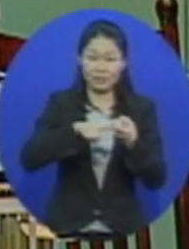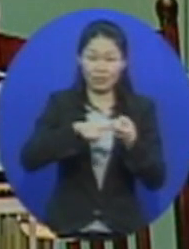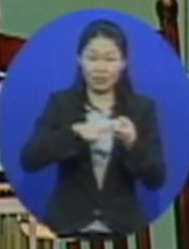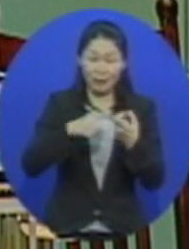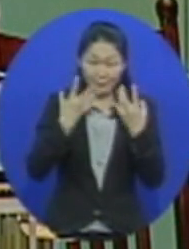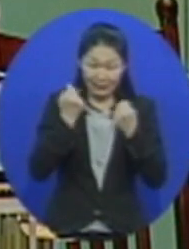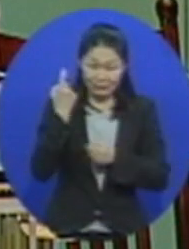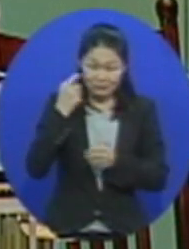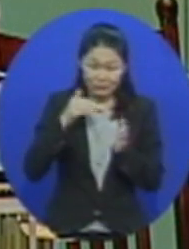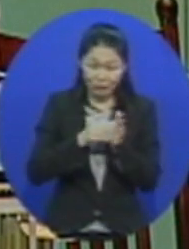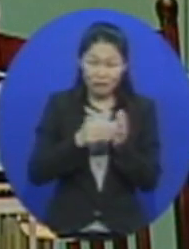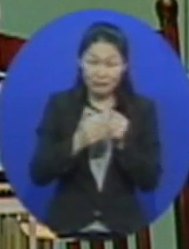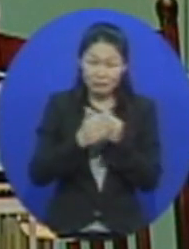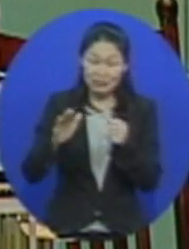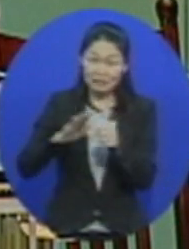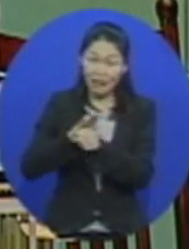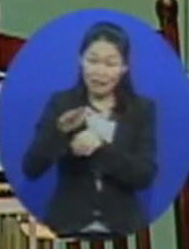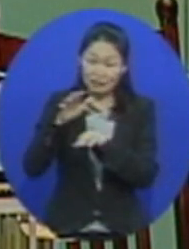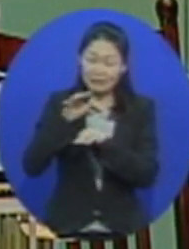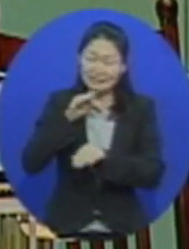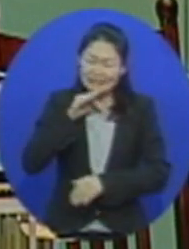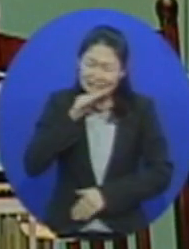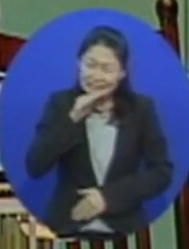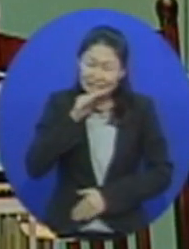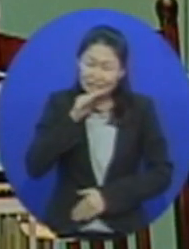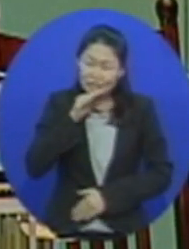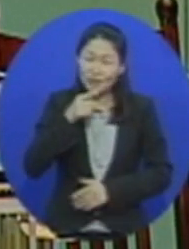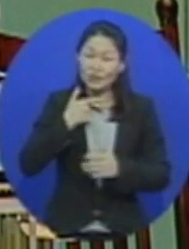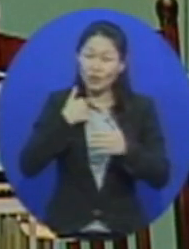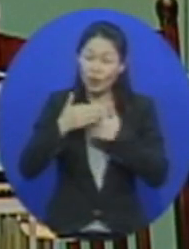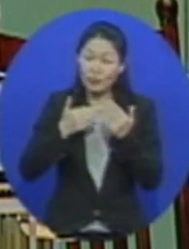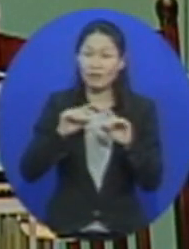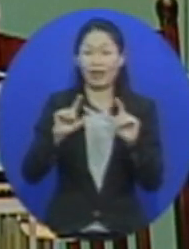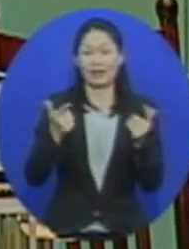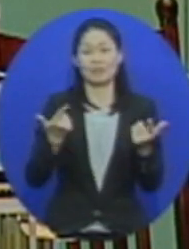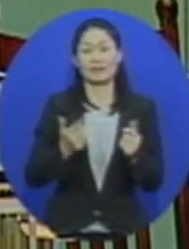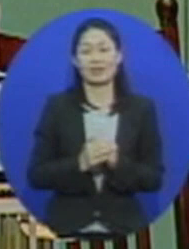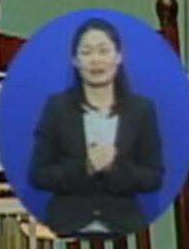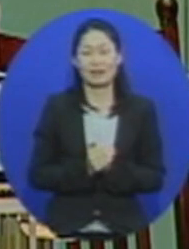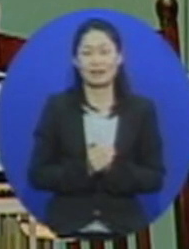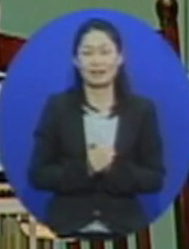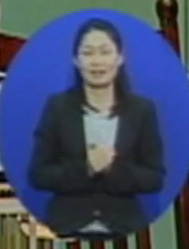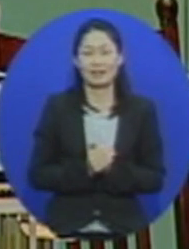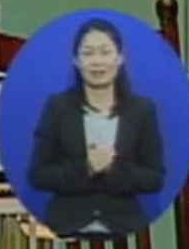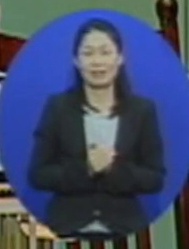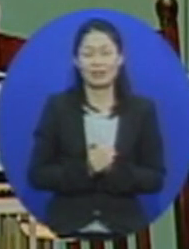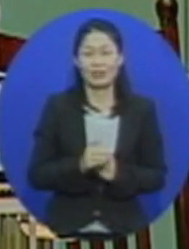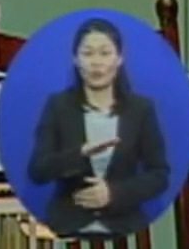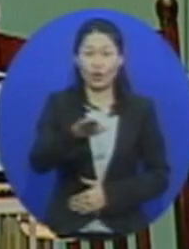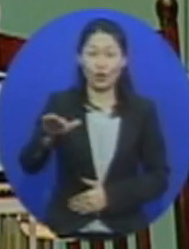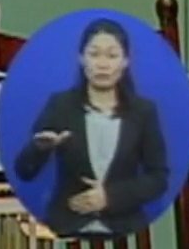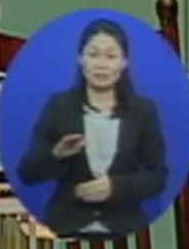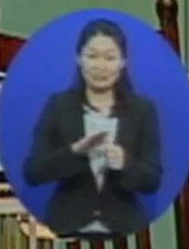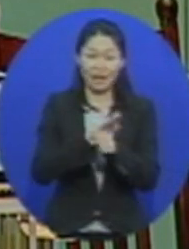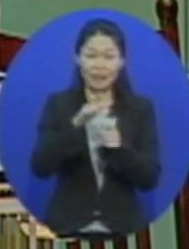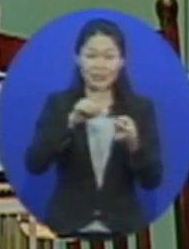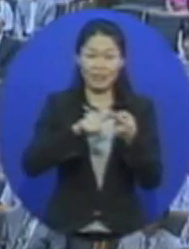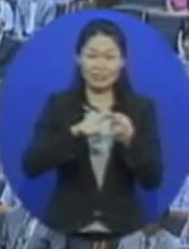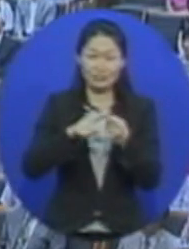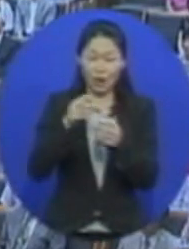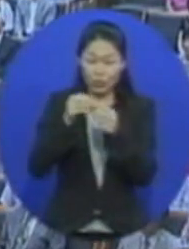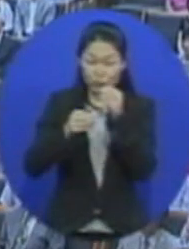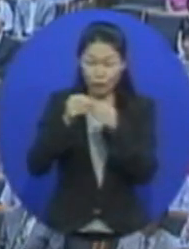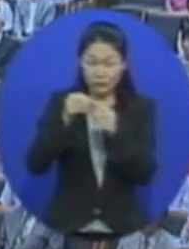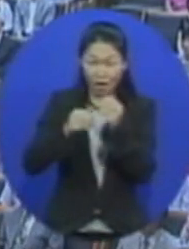들었다고 해서 사랑을 실제로 경험한 건 아닙니다 여러분 사랑에 대해서 소설을